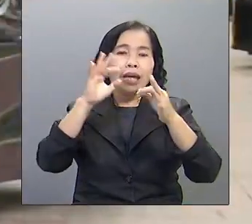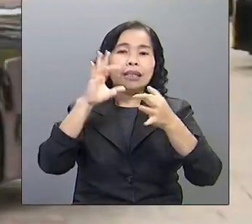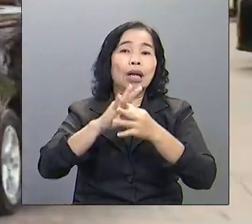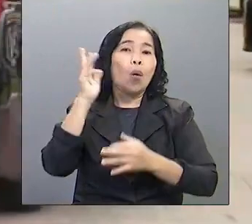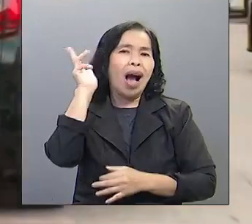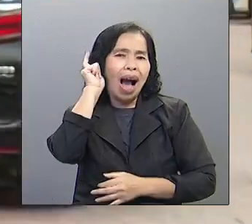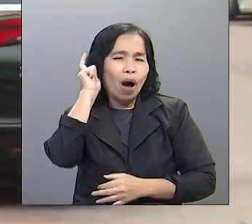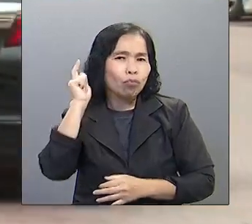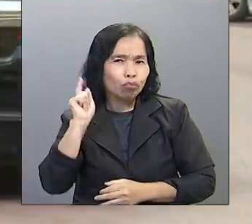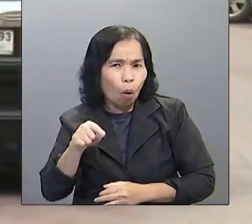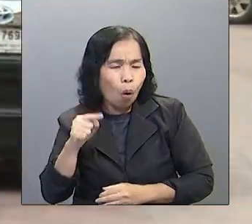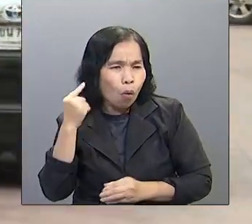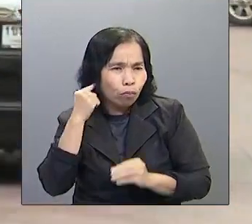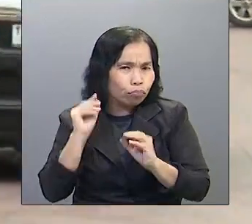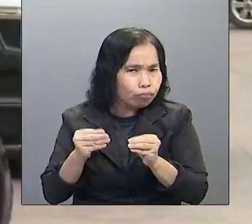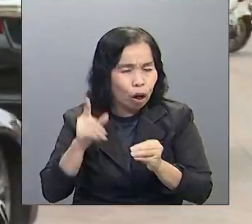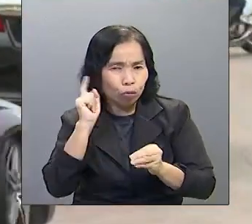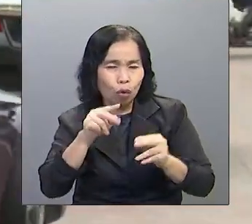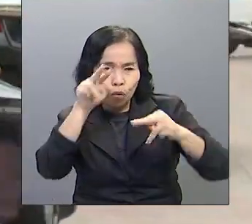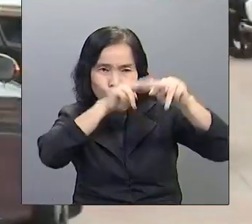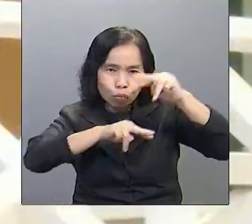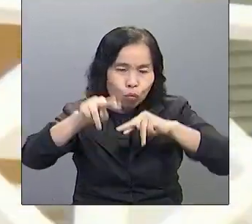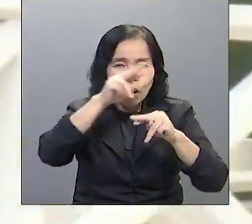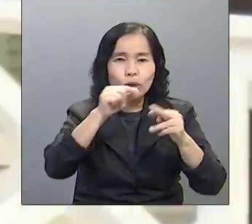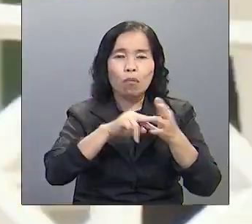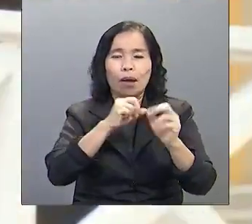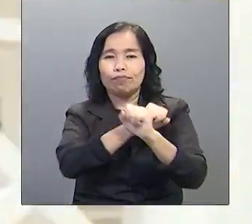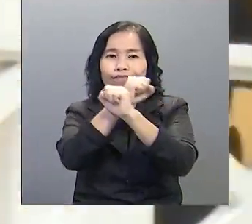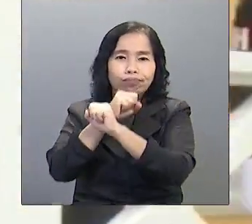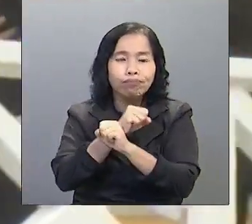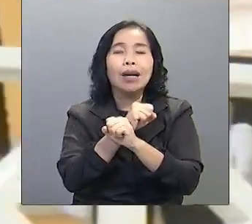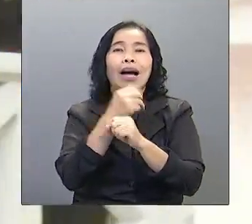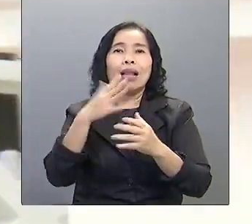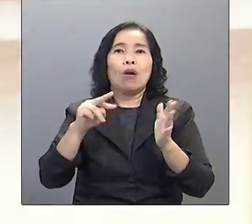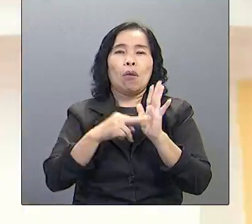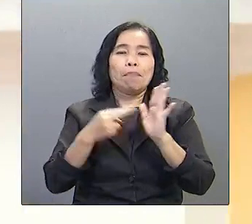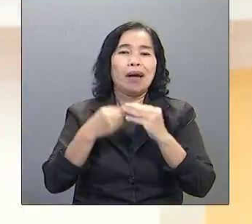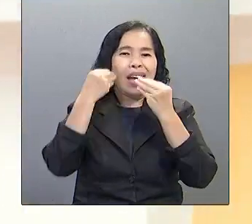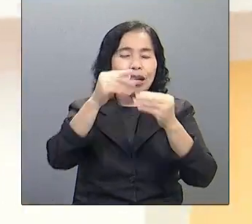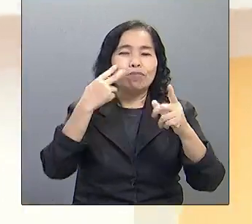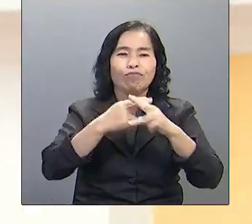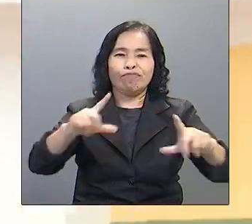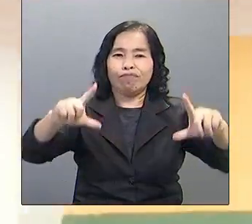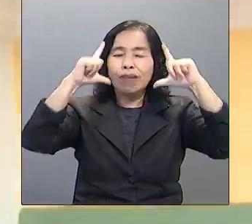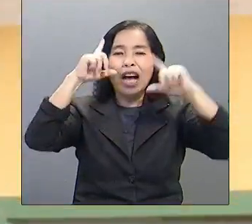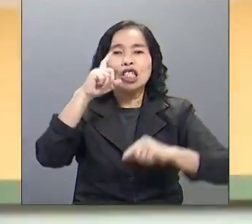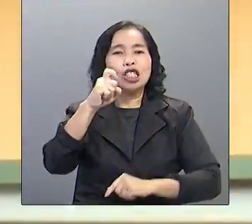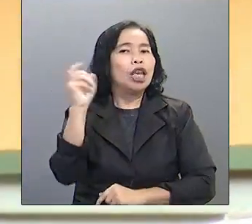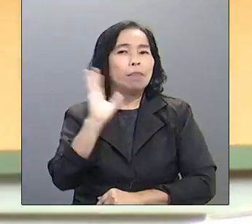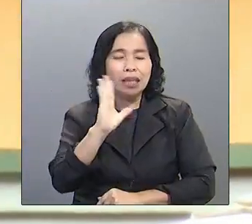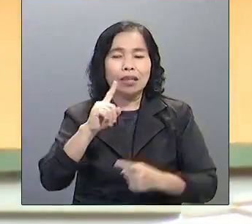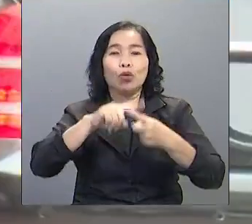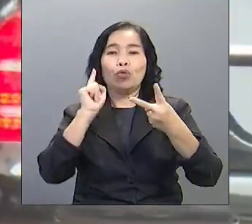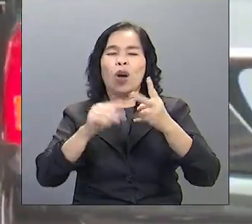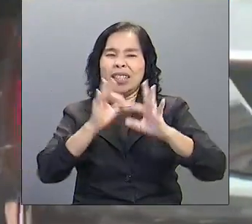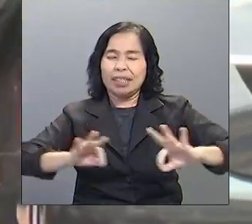าวทั้งในและนอกประเทศเฝ้าระวังกลุ่มต่างๆไม่ให้เกิดความเคลื่อนไหวที่จะกระทบต่อภาพลักษณ์รวมถึงการอารักขาผู้นำประเ